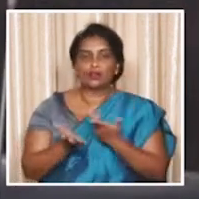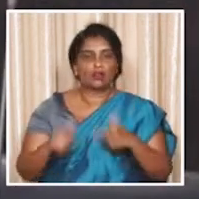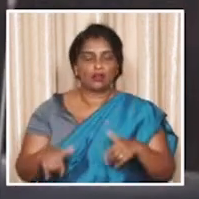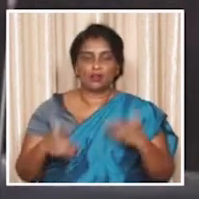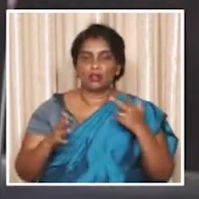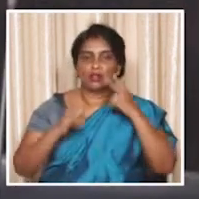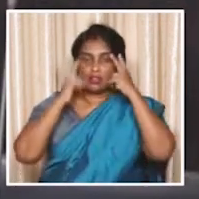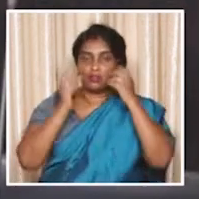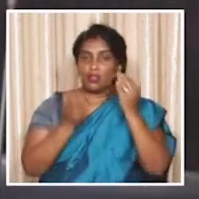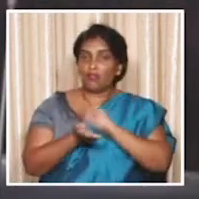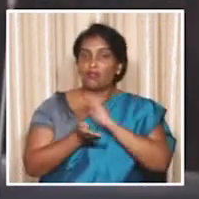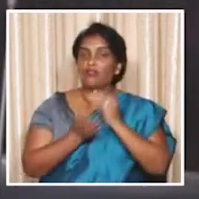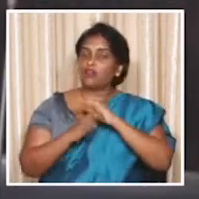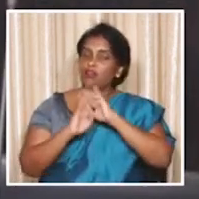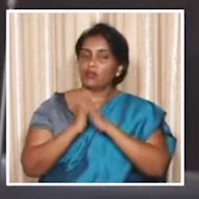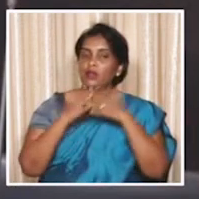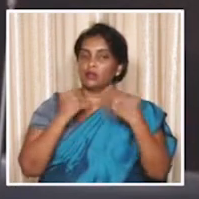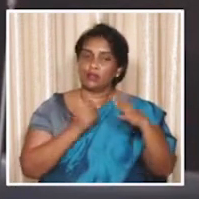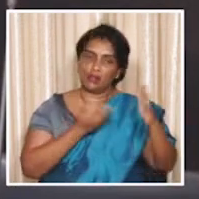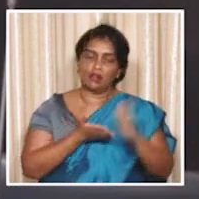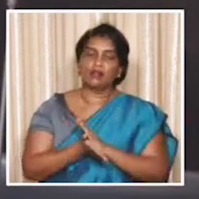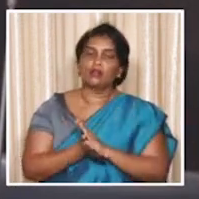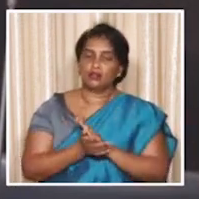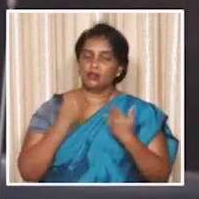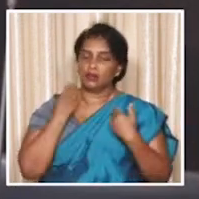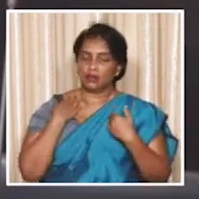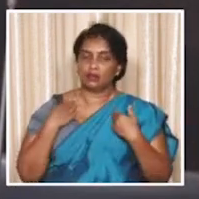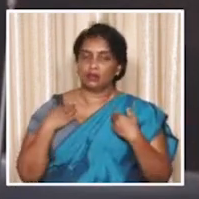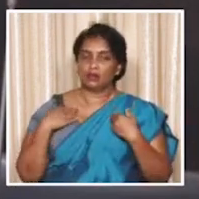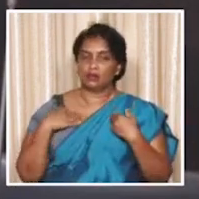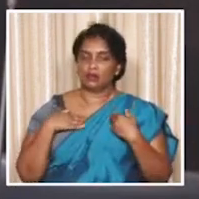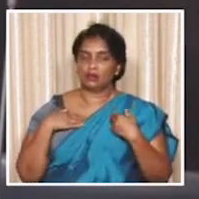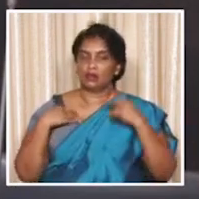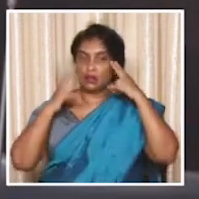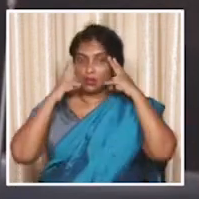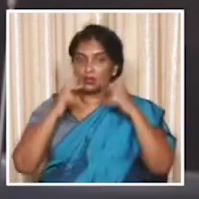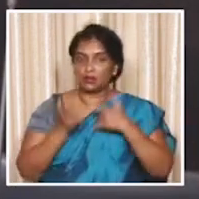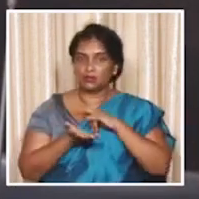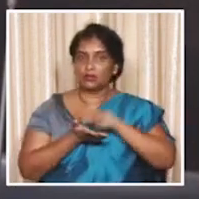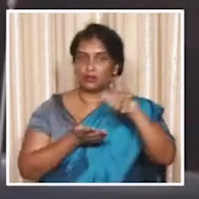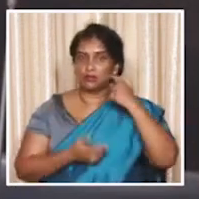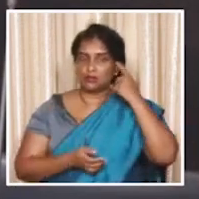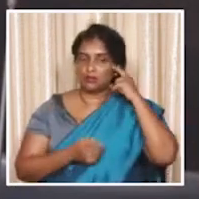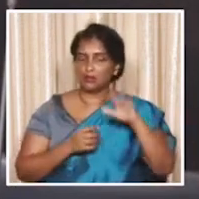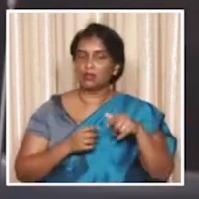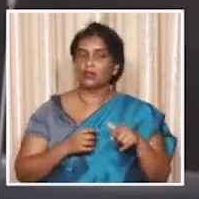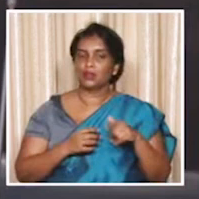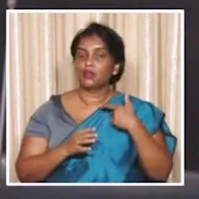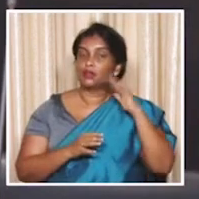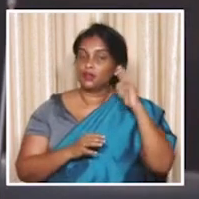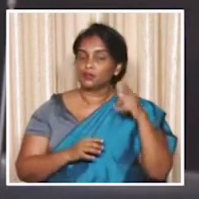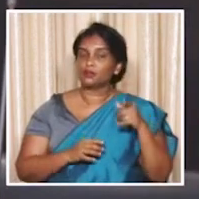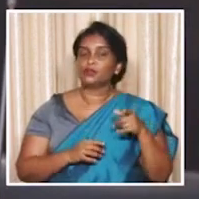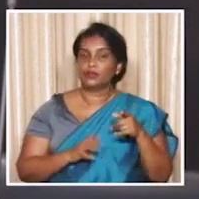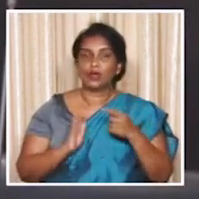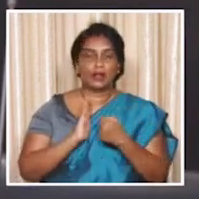ඒ සෞදි ෆන්ඩ් එක සම්පූර්ණයෙන් ඉවරයි ඔබතුමත් උදව් කරලා මම සෞදියට යන්න බලාපොරොත්තු වෙනවා විශේෂයෙන්